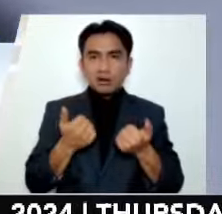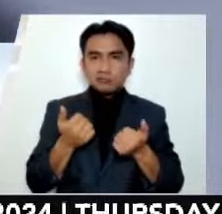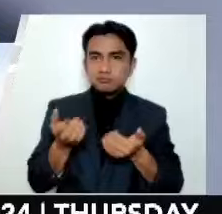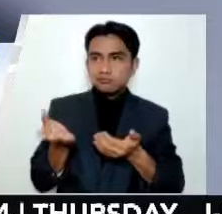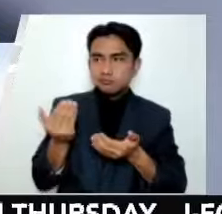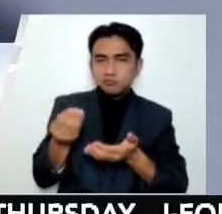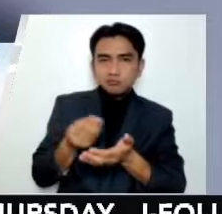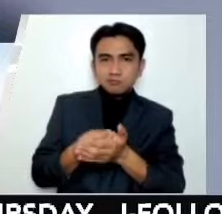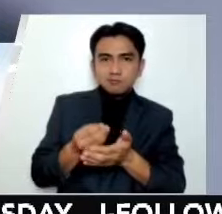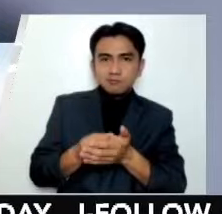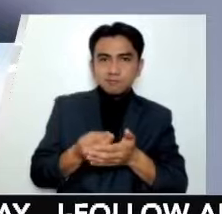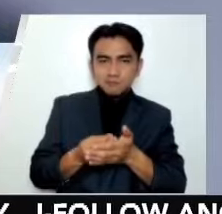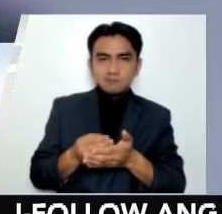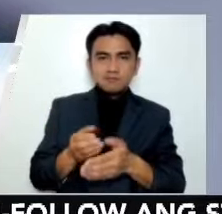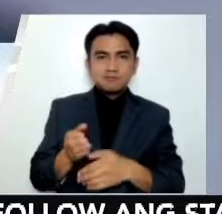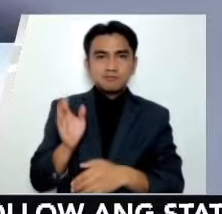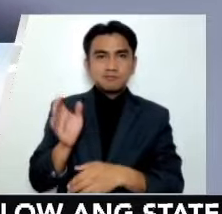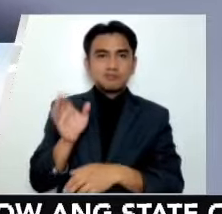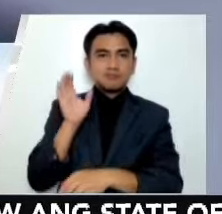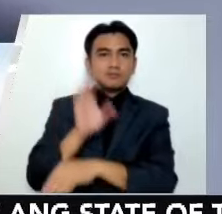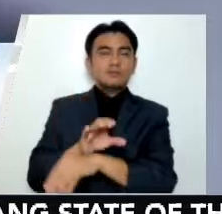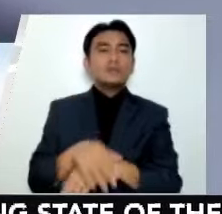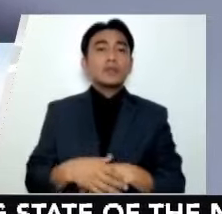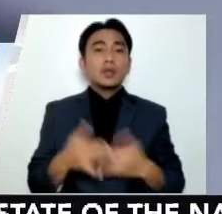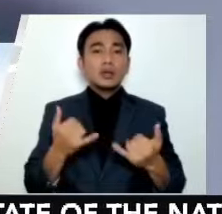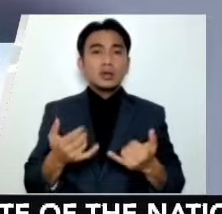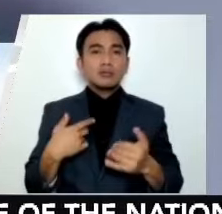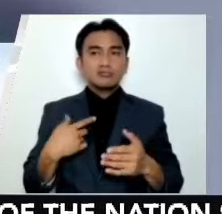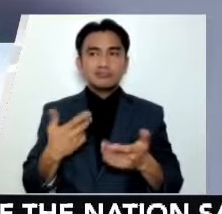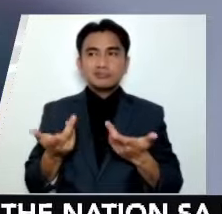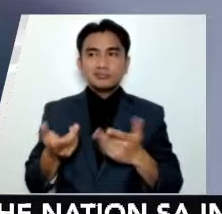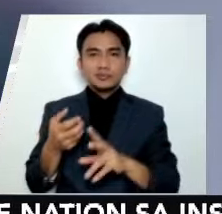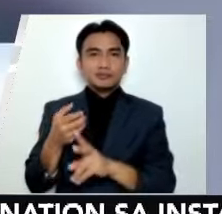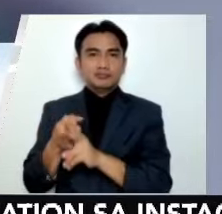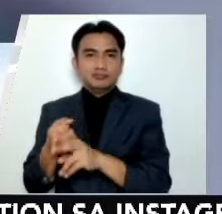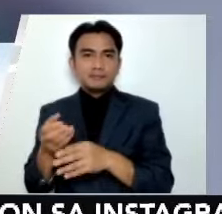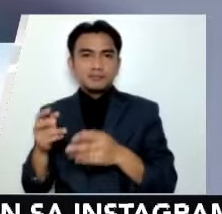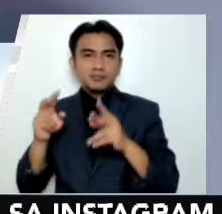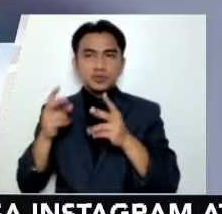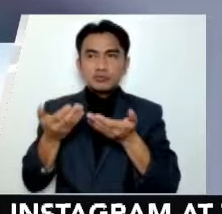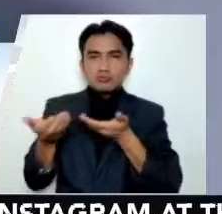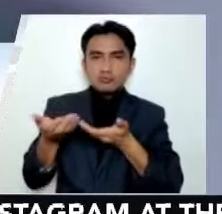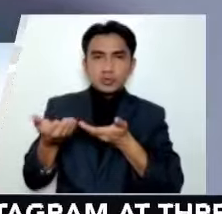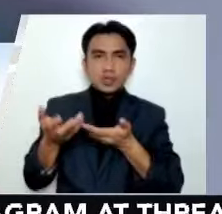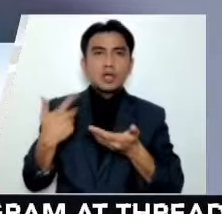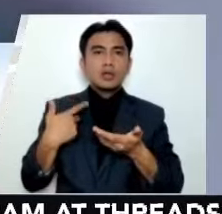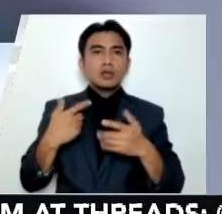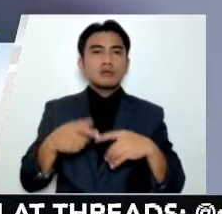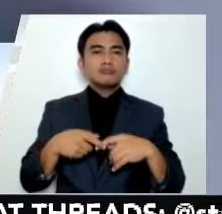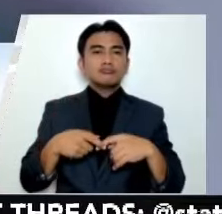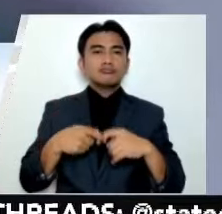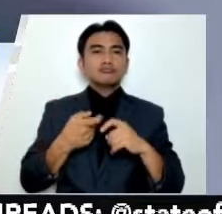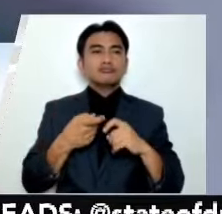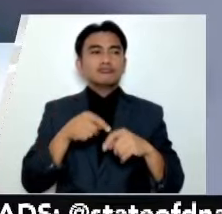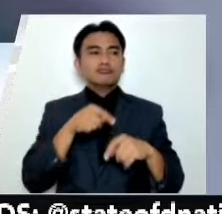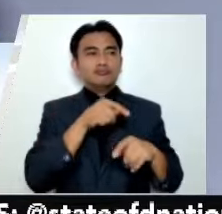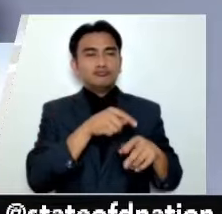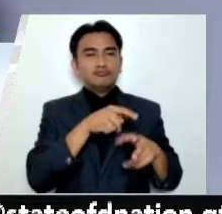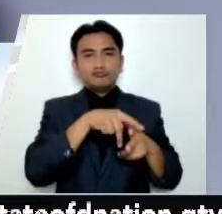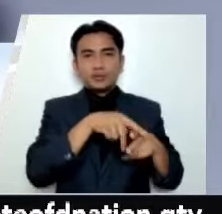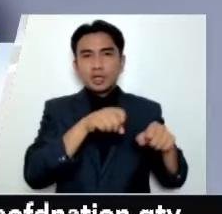nilang patuloy sila nakikipag-ugnayan sa biktima, rider at mga otoridad. Naka-preventive suspension na rin daw ang rider habang patuloy ang sarili nilang